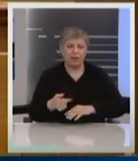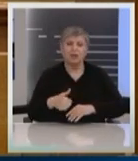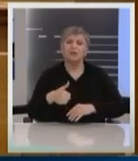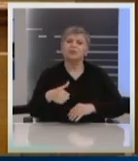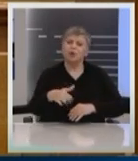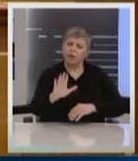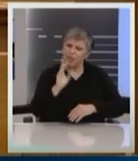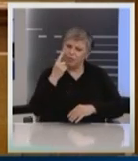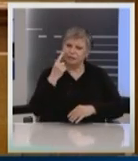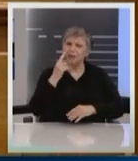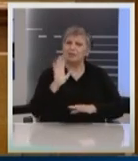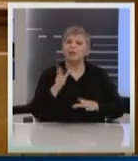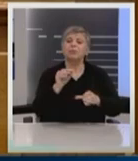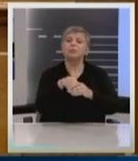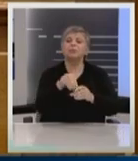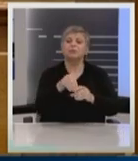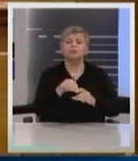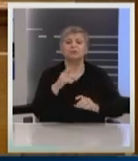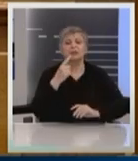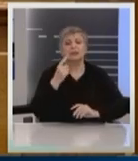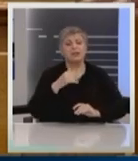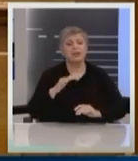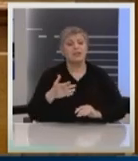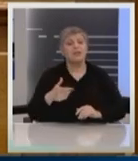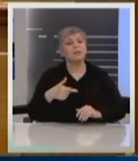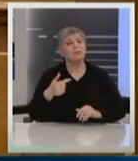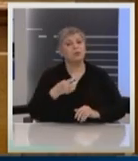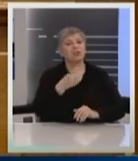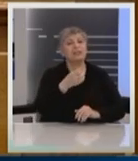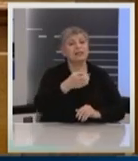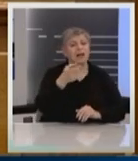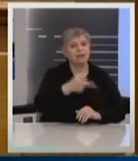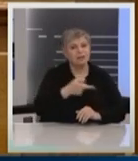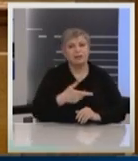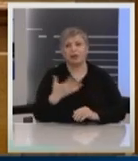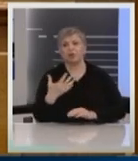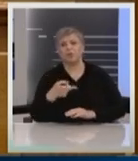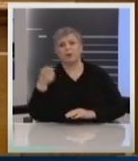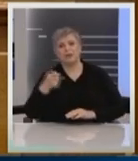λαός κάποια στιγμή και θα δούμε στην αίθουσα πόσοι έχουν 30%, πόσοι έχουν 5,